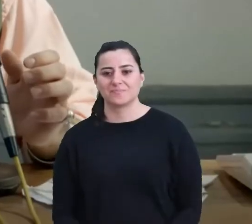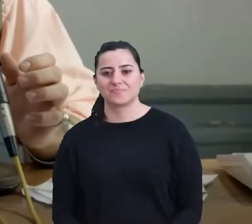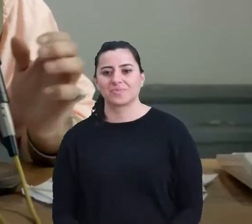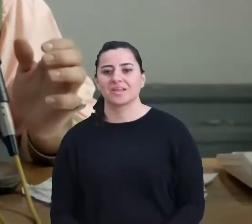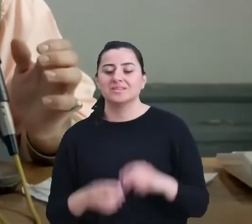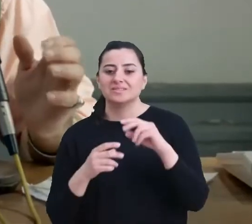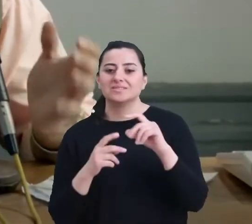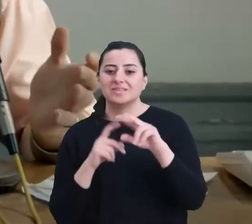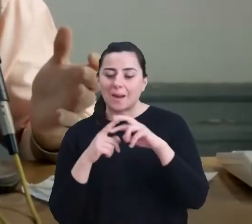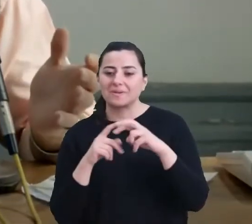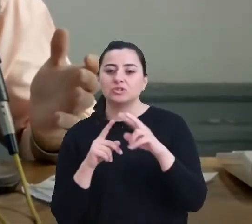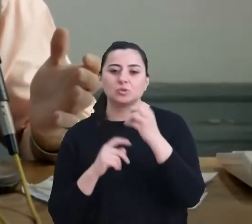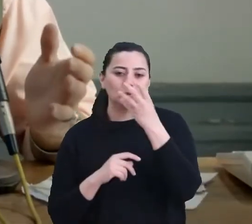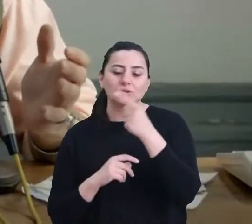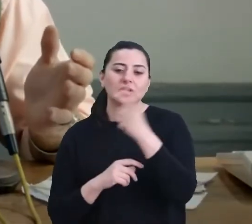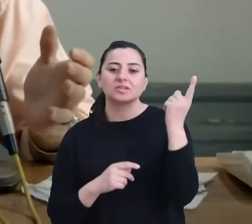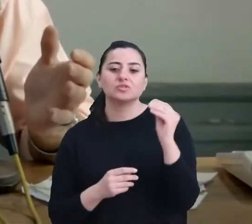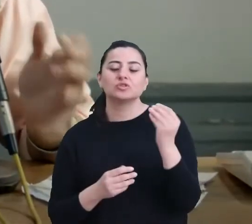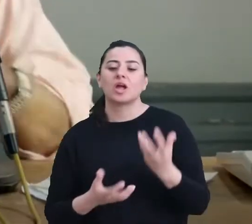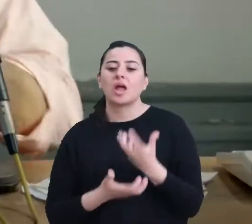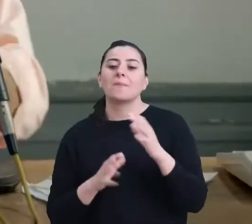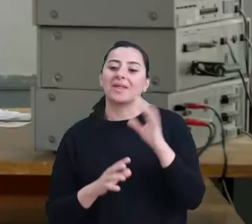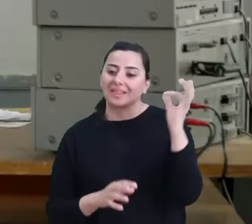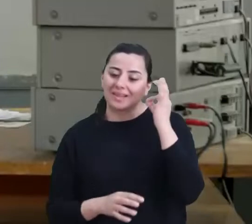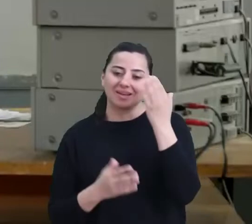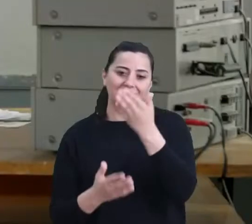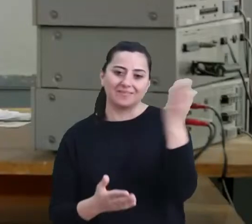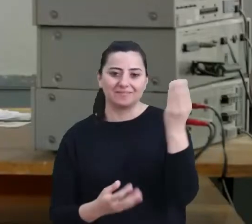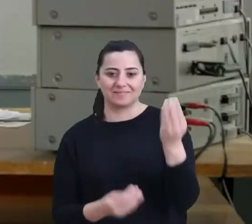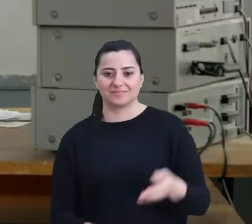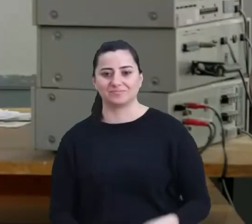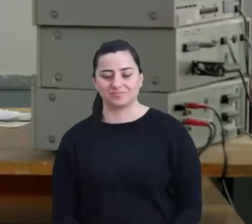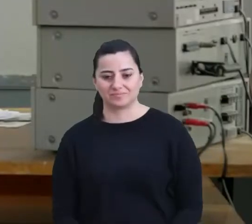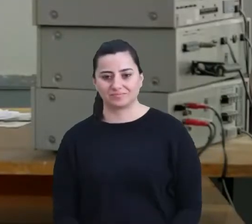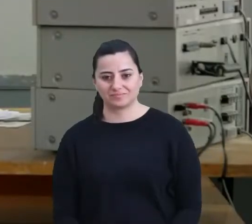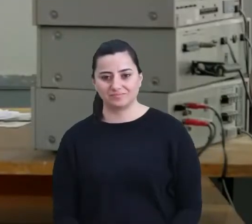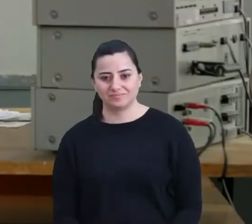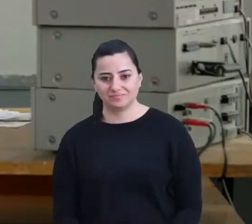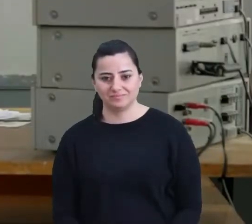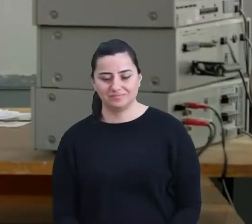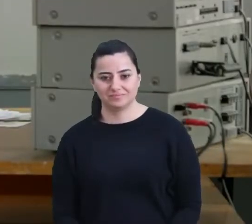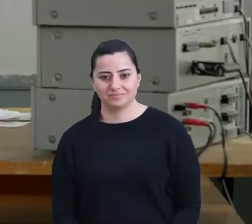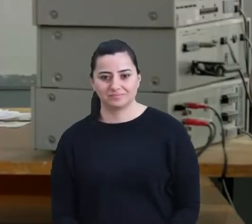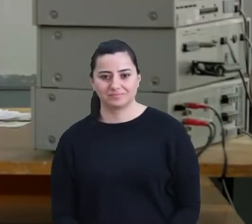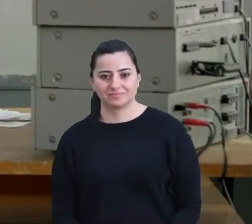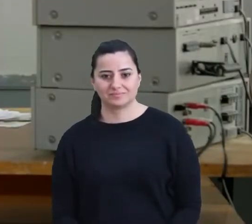Sarmaşık gülü. Sen de çocuğu yakma gari. Hadi dinleyiver bakayım. Sesi kapatıp teybe kaseti